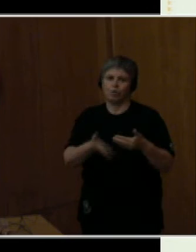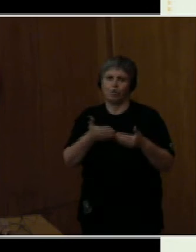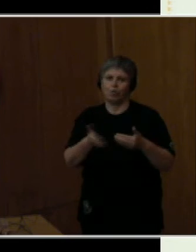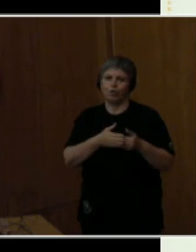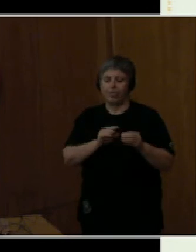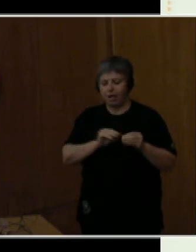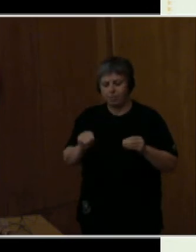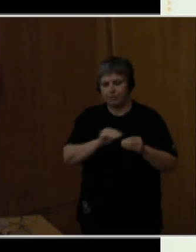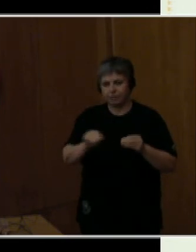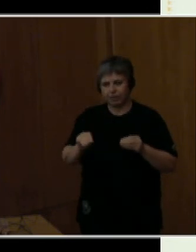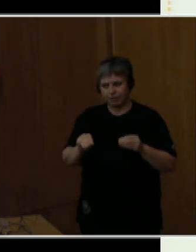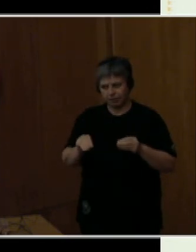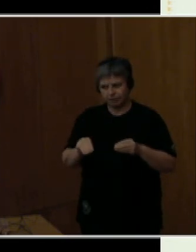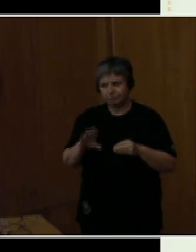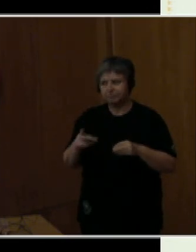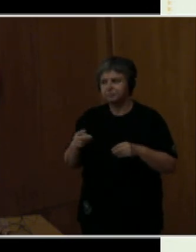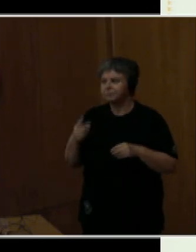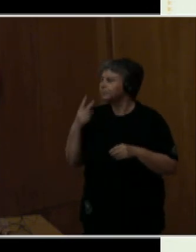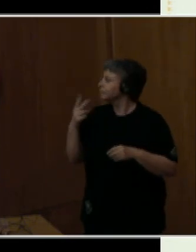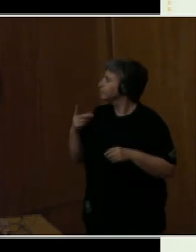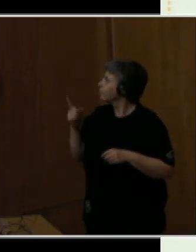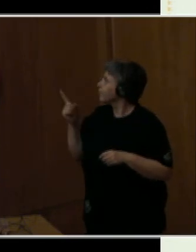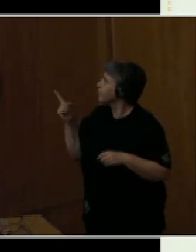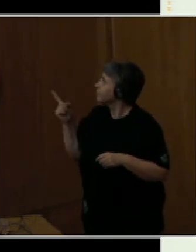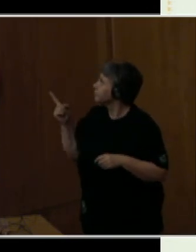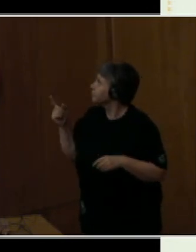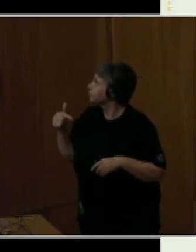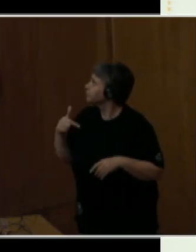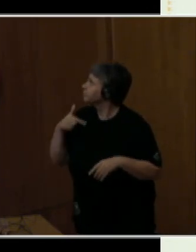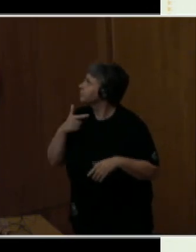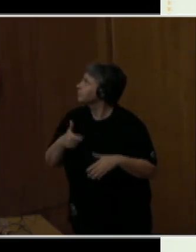γινόταν, η IP, τα data